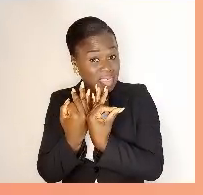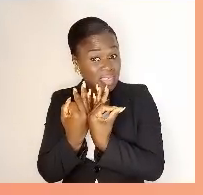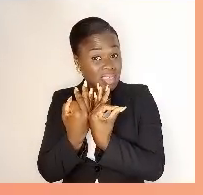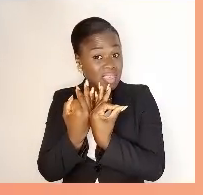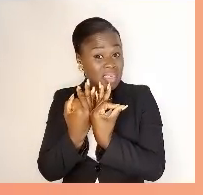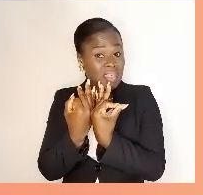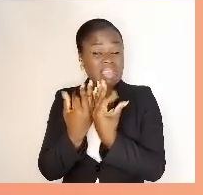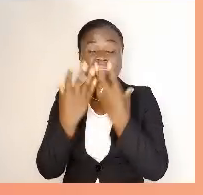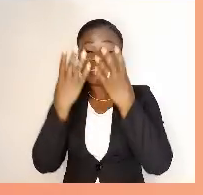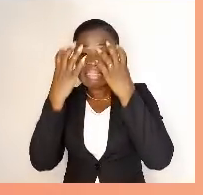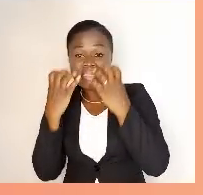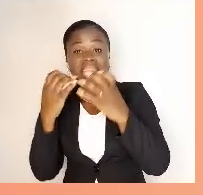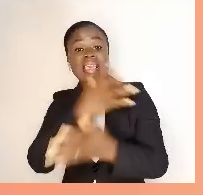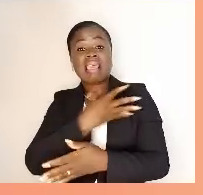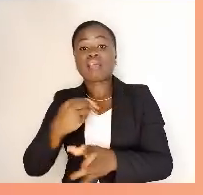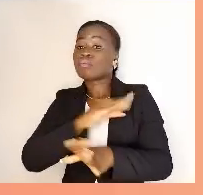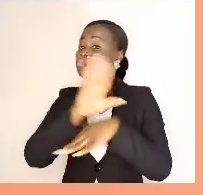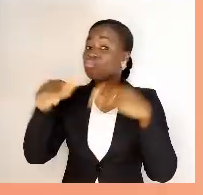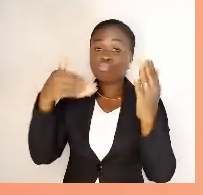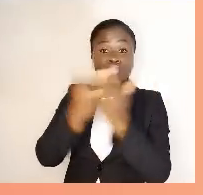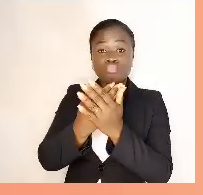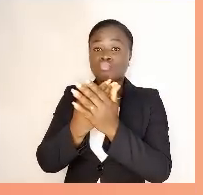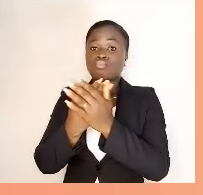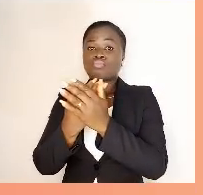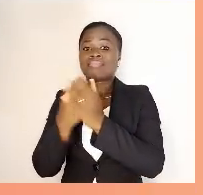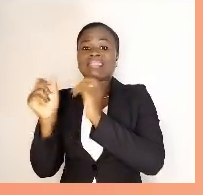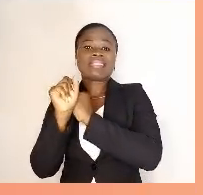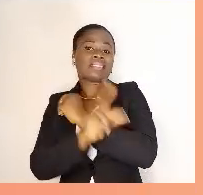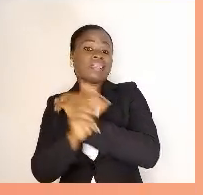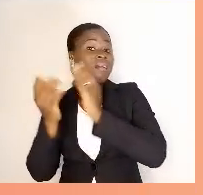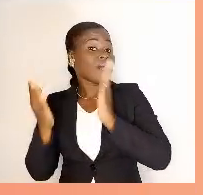familles éplorées et à la nation tout entière.